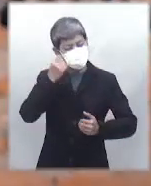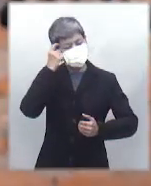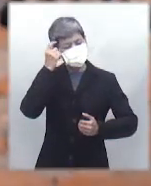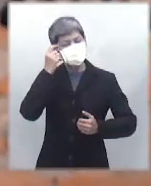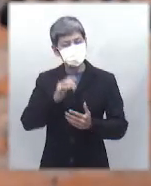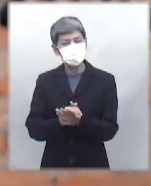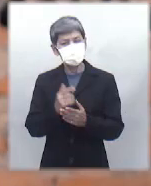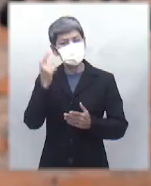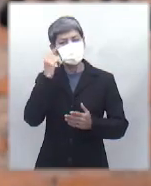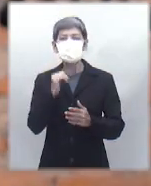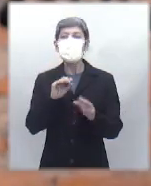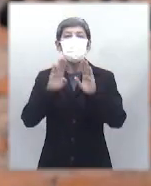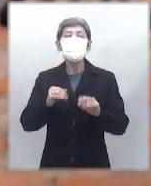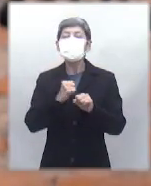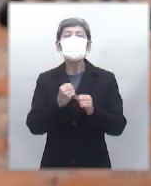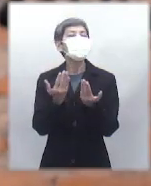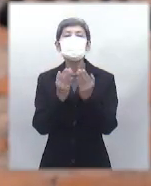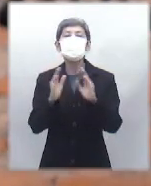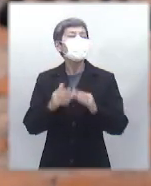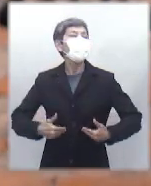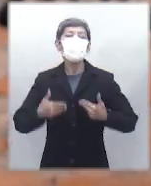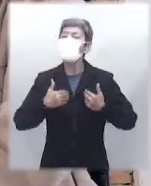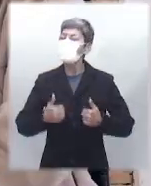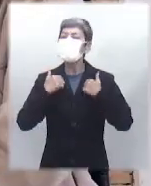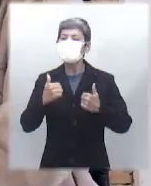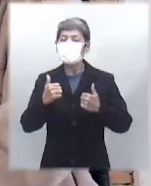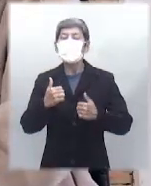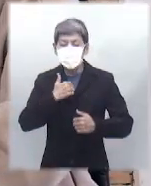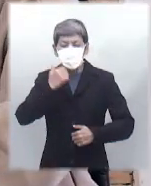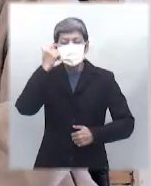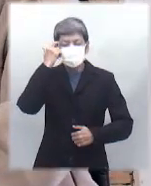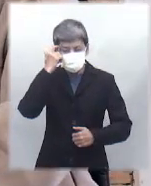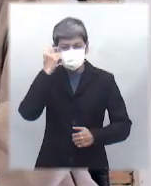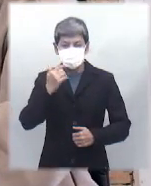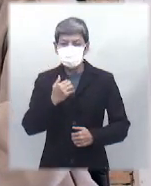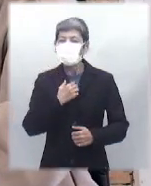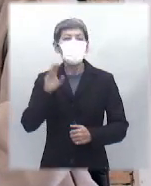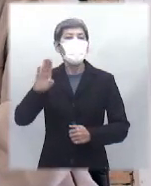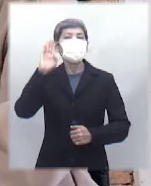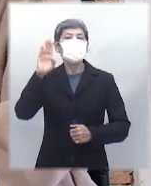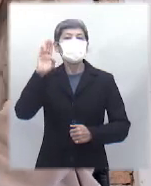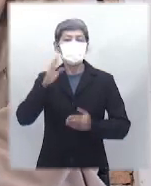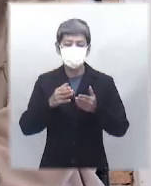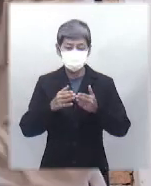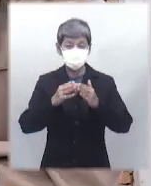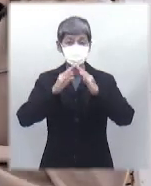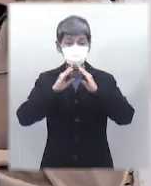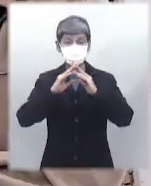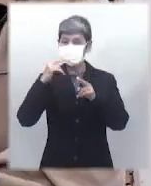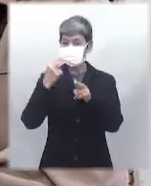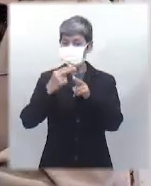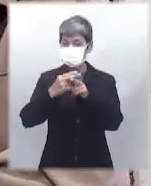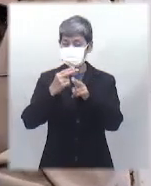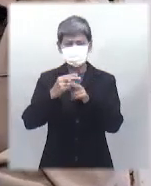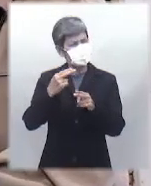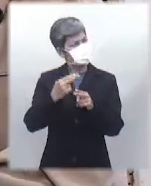เอาๆๆไลฟ์สไตล์แห่งความสุขของเราจะดีกว่าก็ตอนนั้นก็คิดว่าต้องเปิดบริษัทเลยก็คิดว่าเราก็ตั้ง